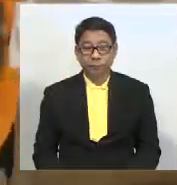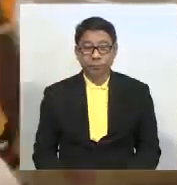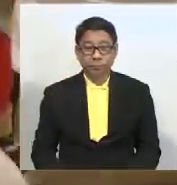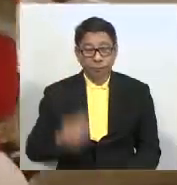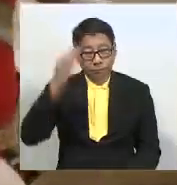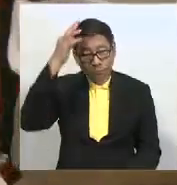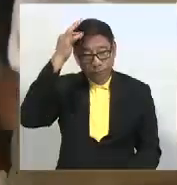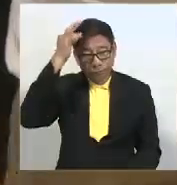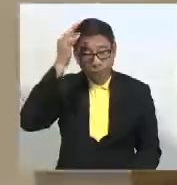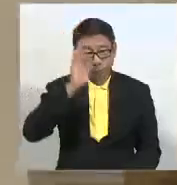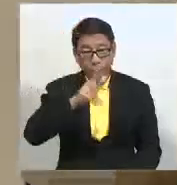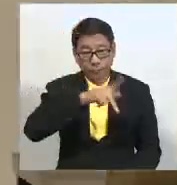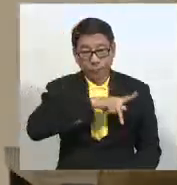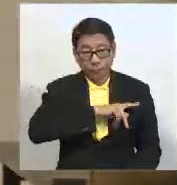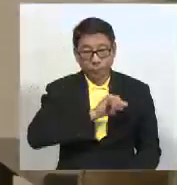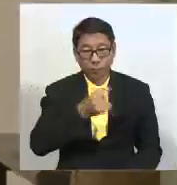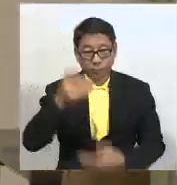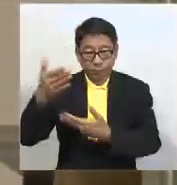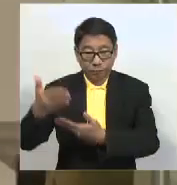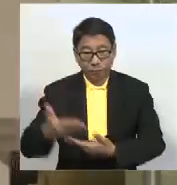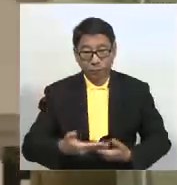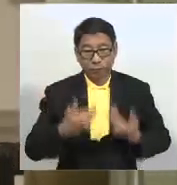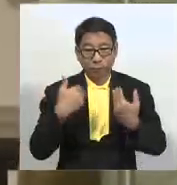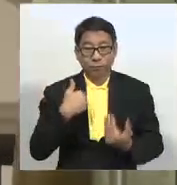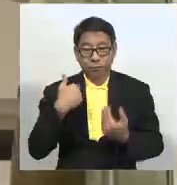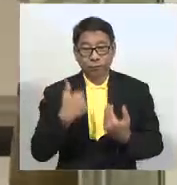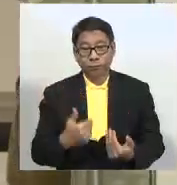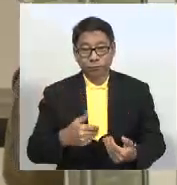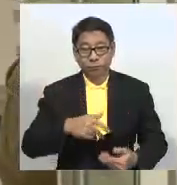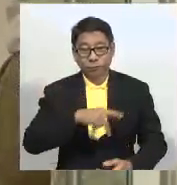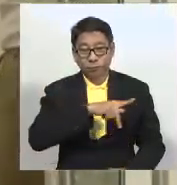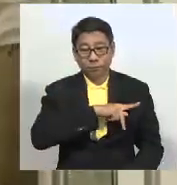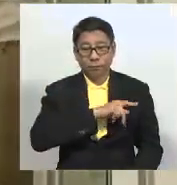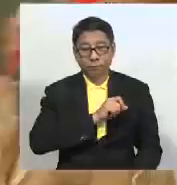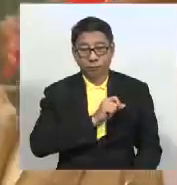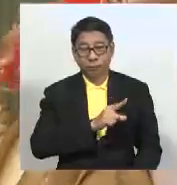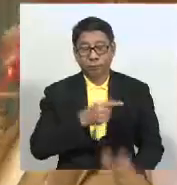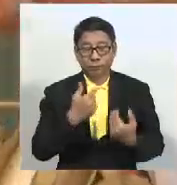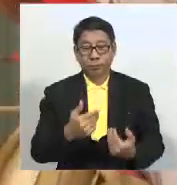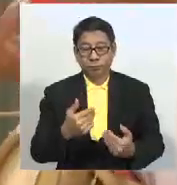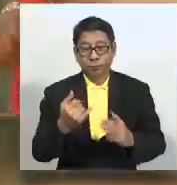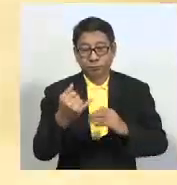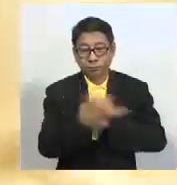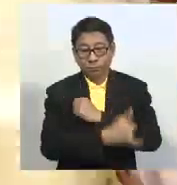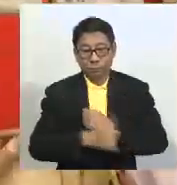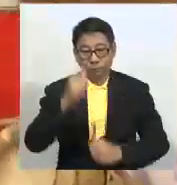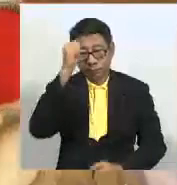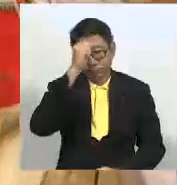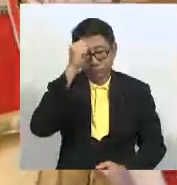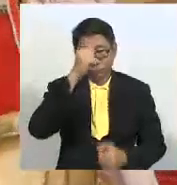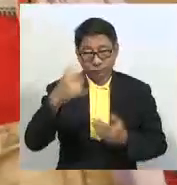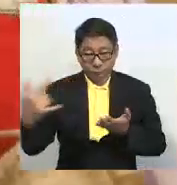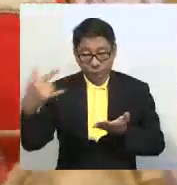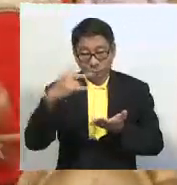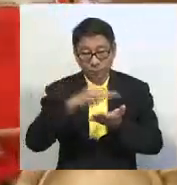พระบรมเกศาธาตุของพระพุทธเจ้าอัญเชิญโดยพระสังฆนายกและคณะจากประเทศศรีลังกามาถึงประเทศไทยเมื่อ